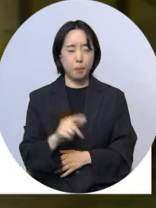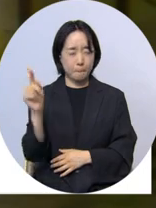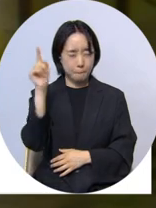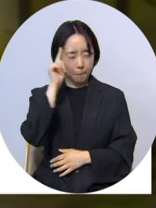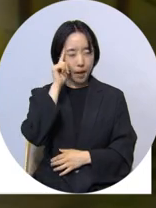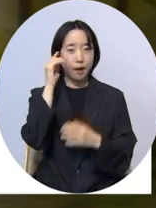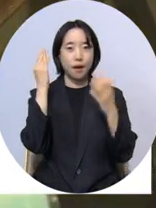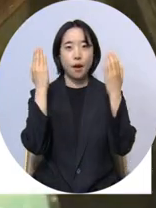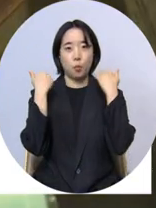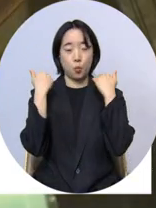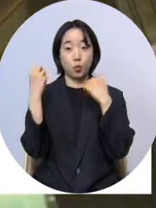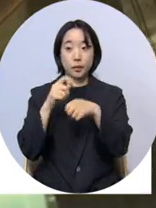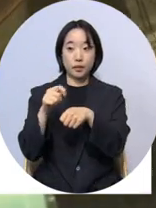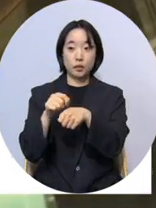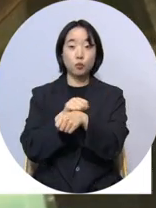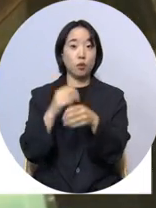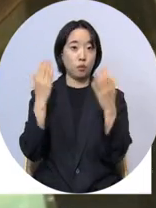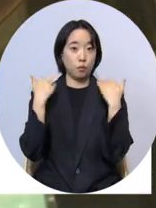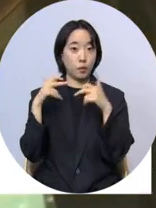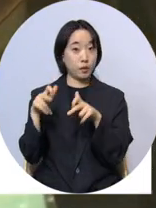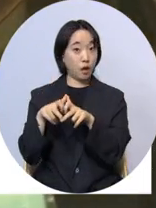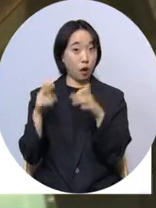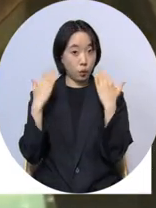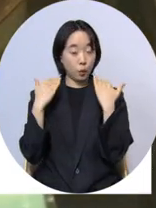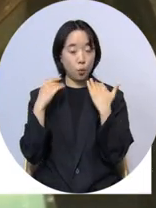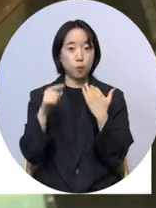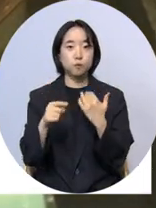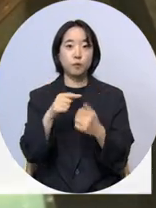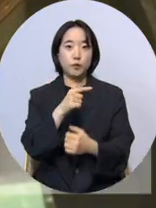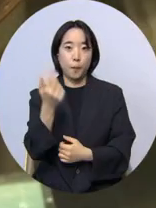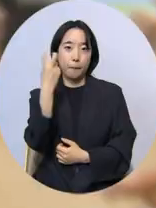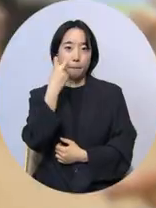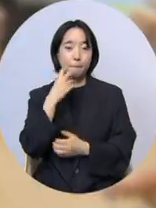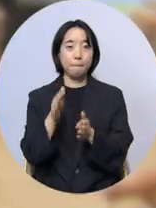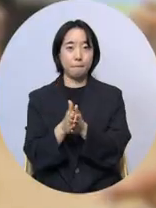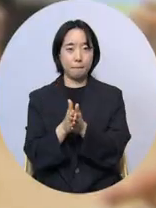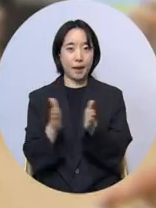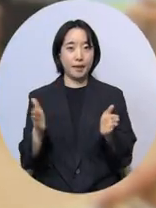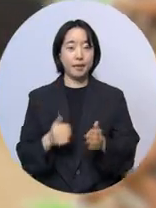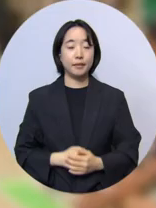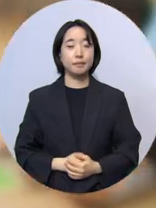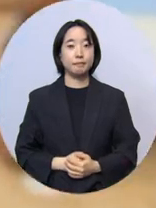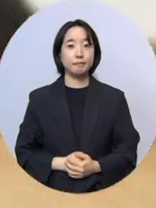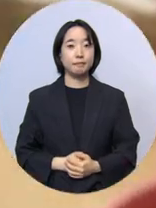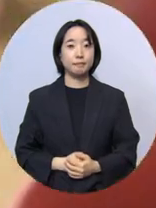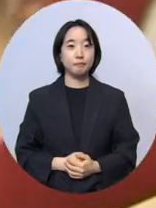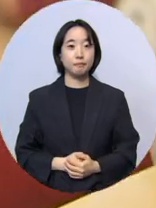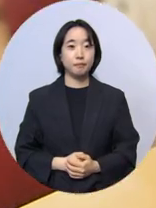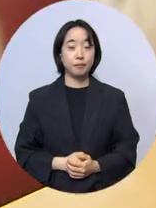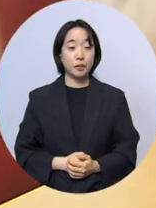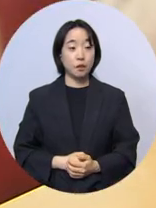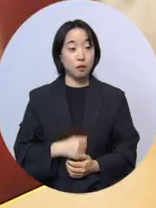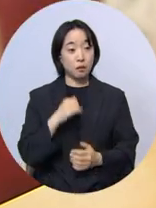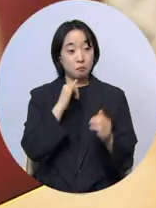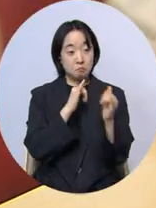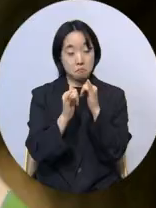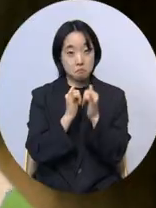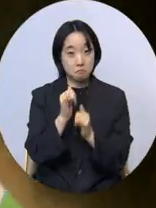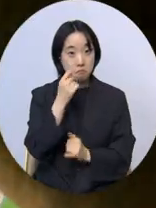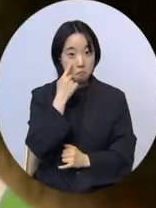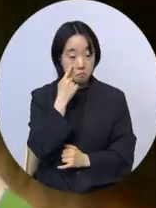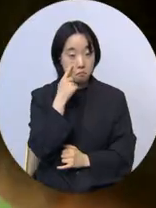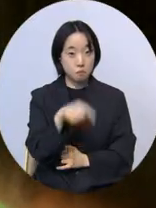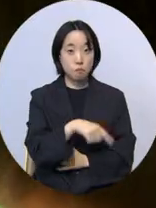운영되는 178개 특수학교에서 늘봄학교가 시행됩니다. 2학기 늘봄학교 수요조사 결과에 따르면